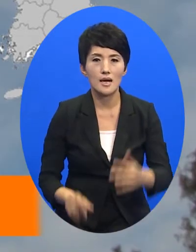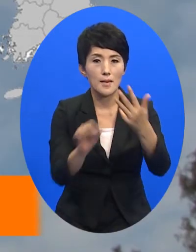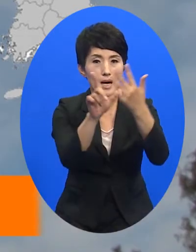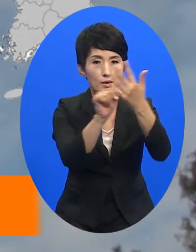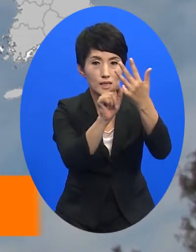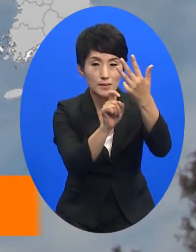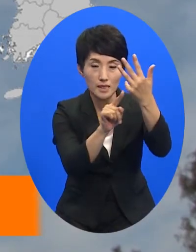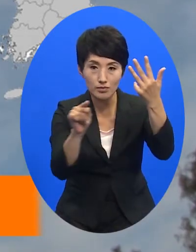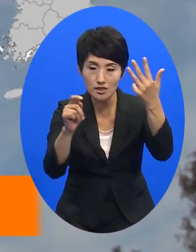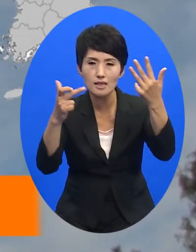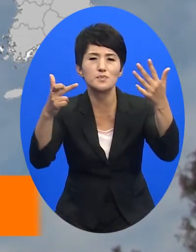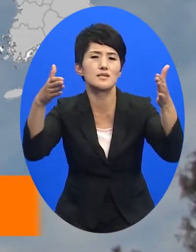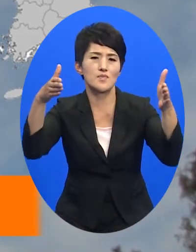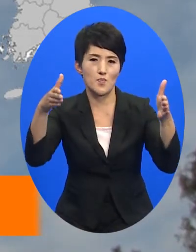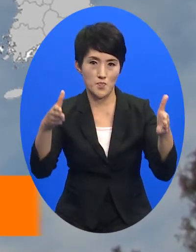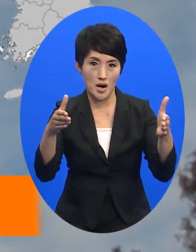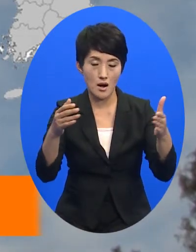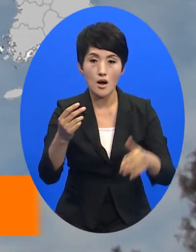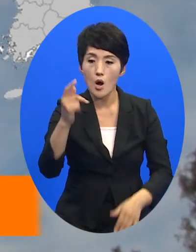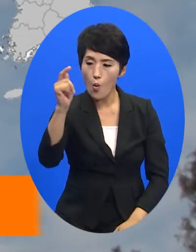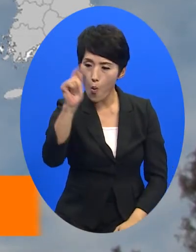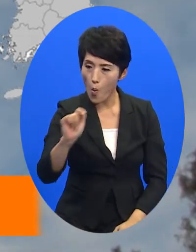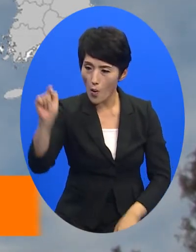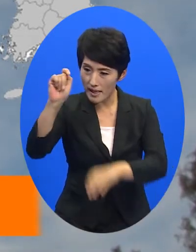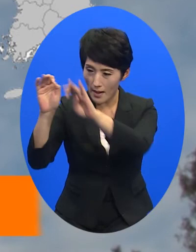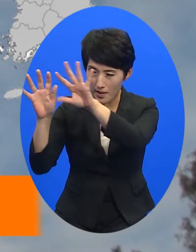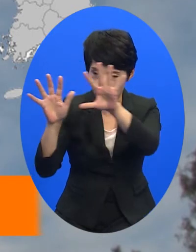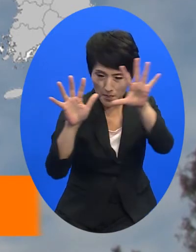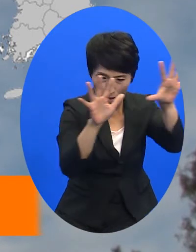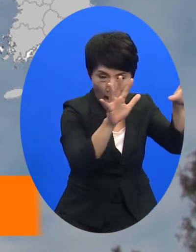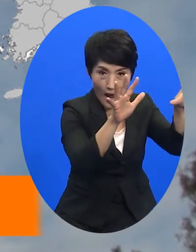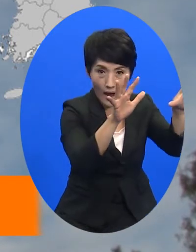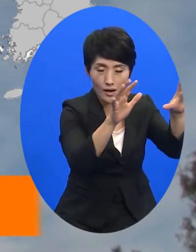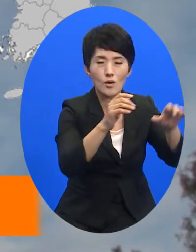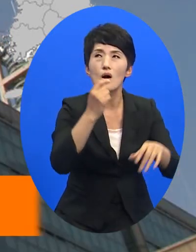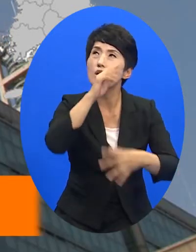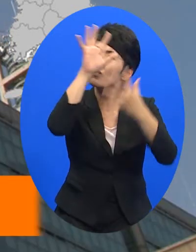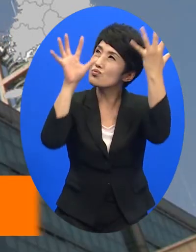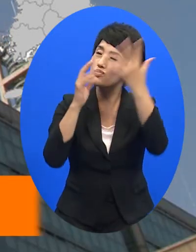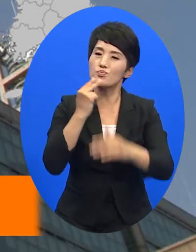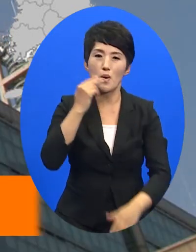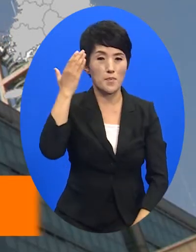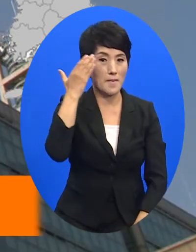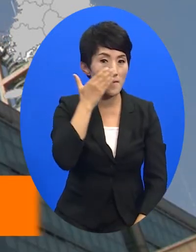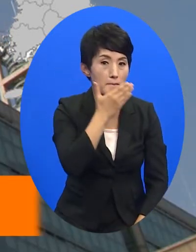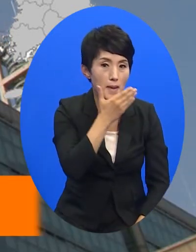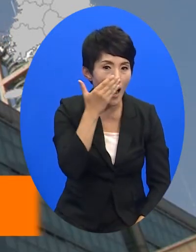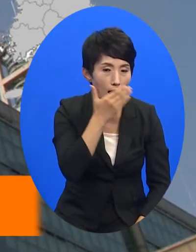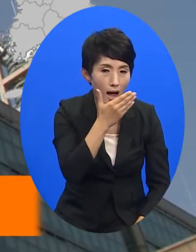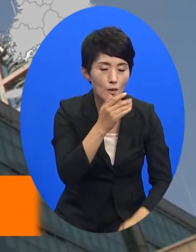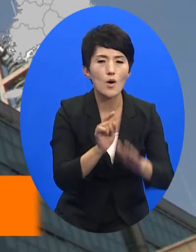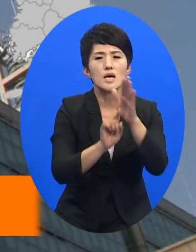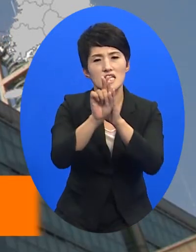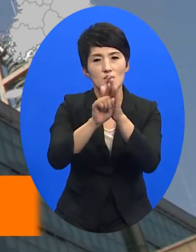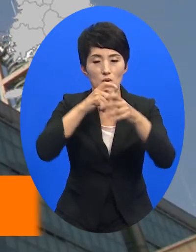11일부터 17일까지는 고기압의 가장자리에 들 때가 많아 맑은 날씨가 이어지겠고